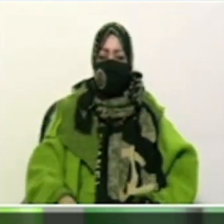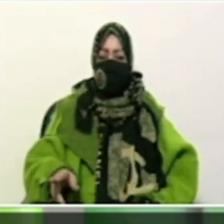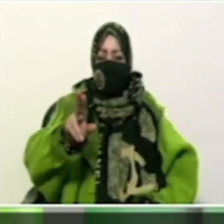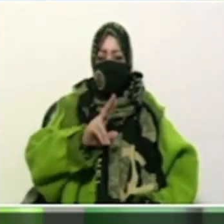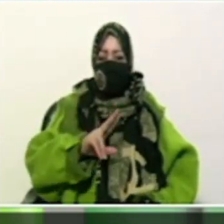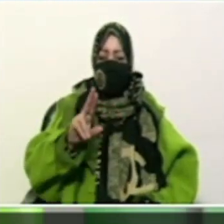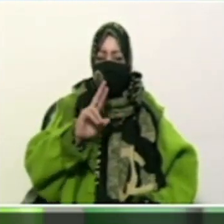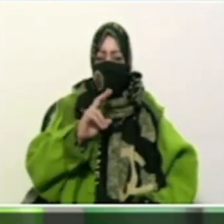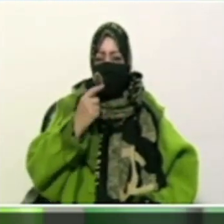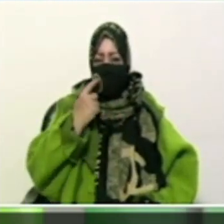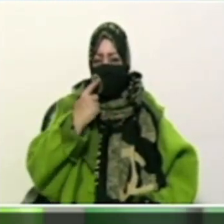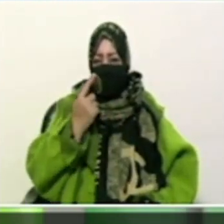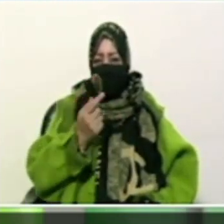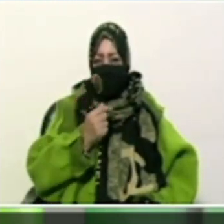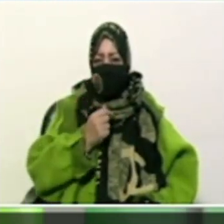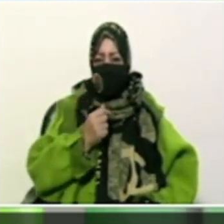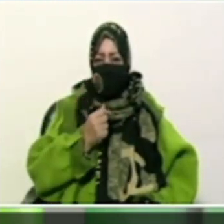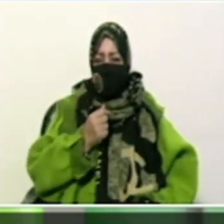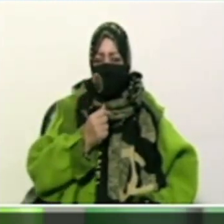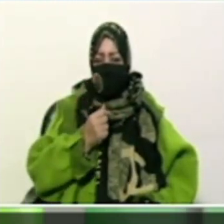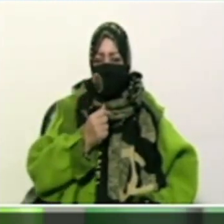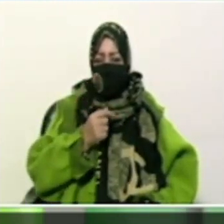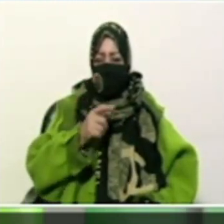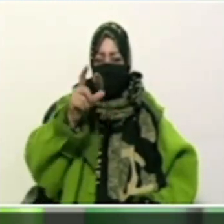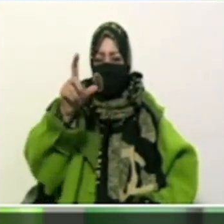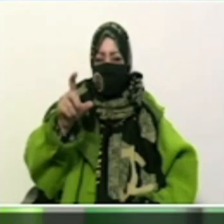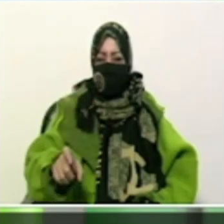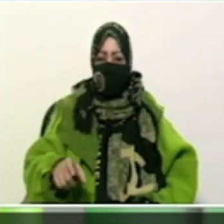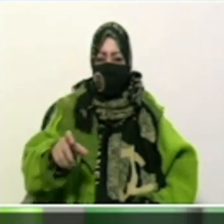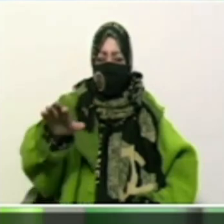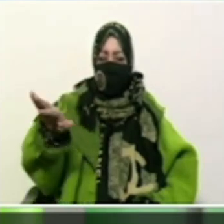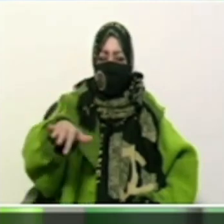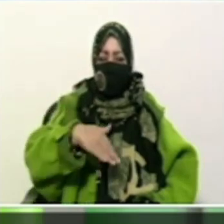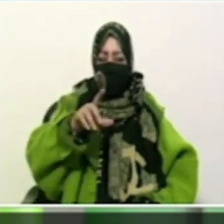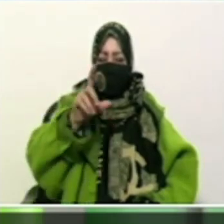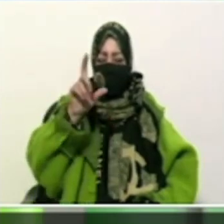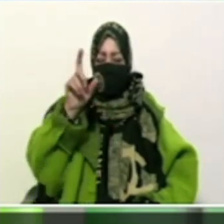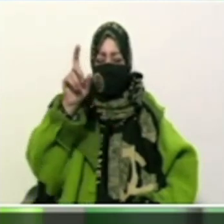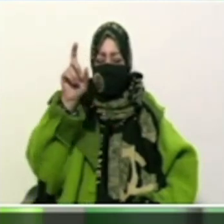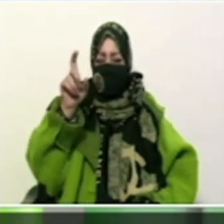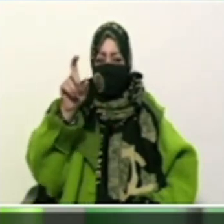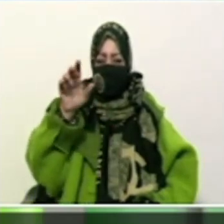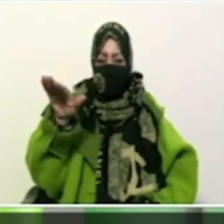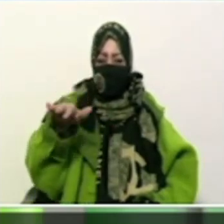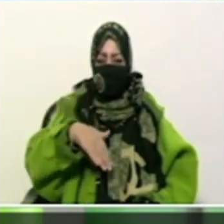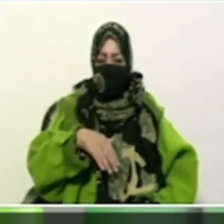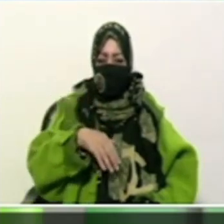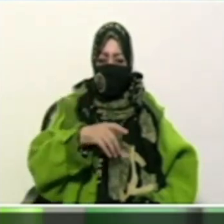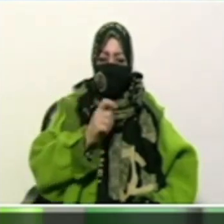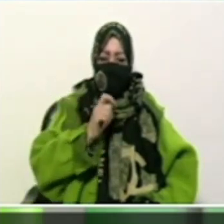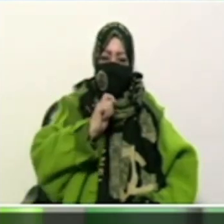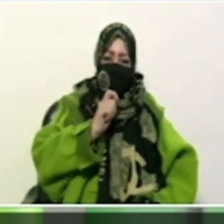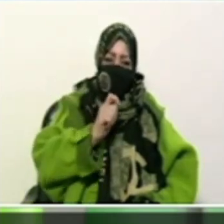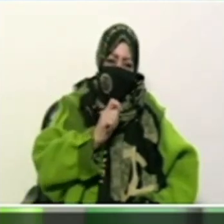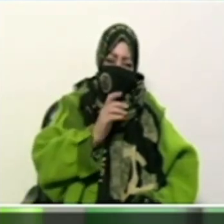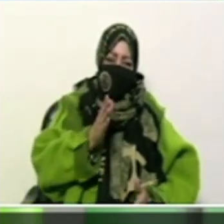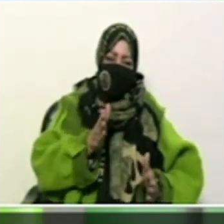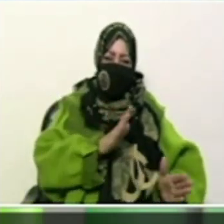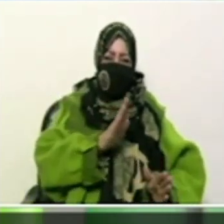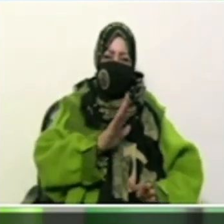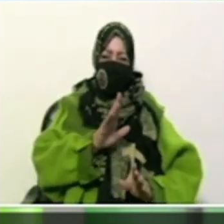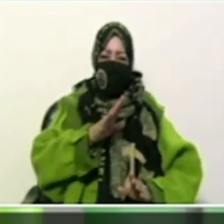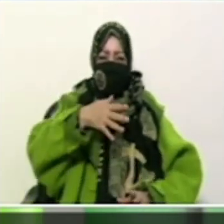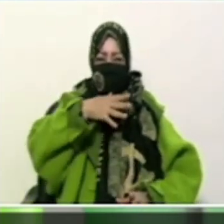درس، هل يصلي ركعتين أم يجلس يعني نظير الدرس يعني؟